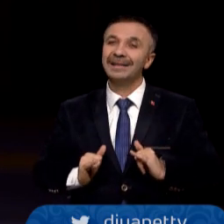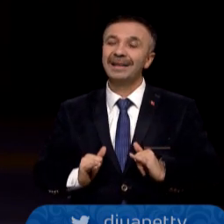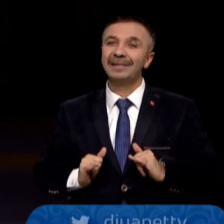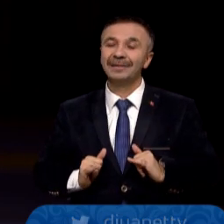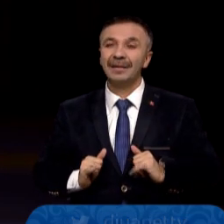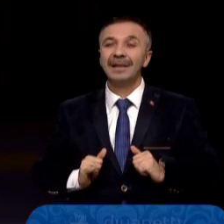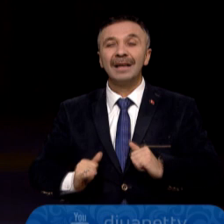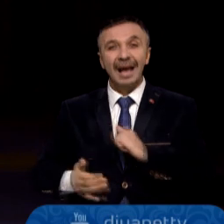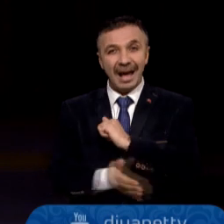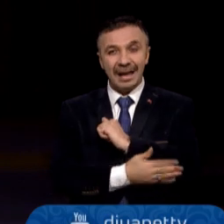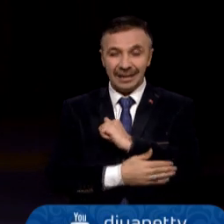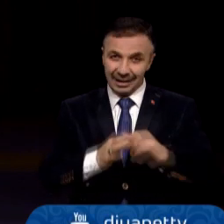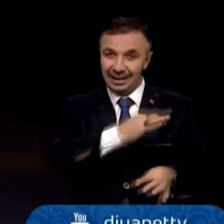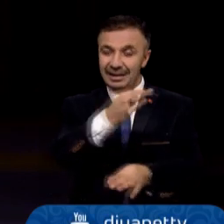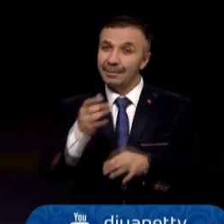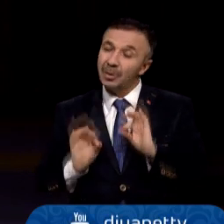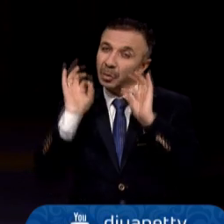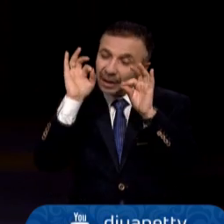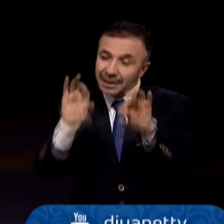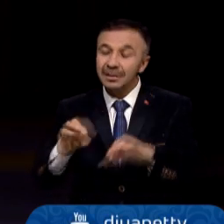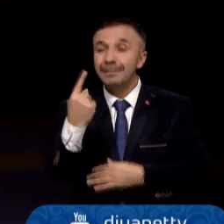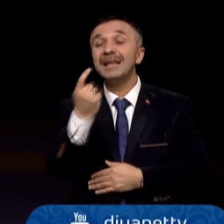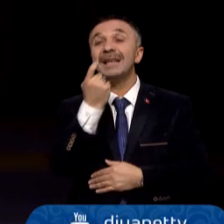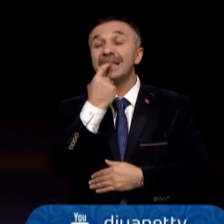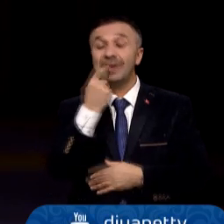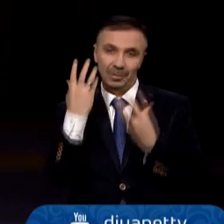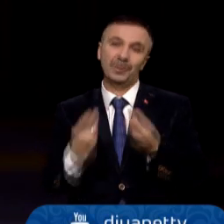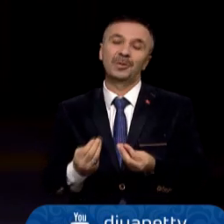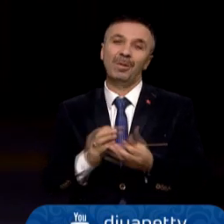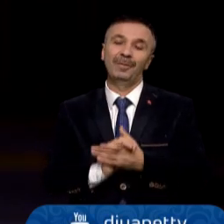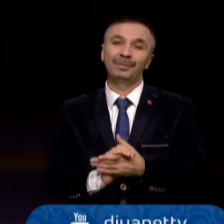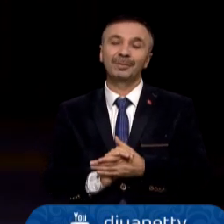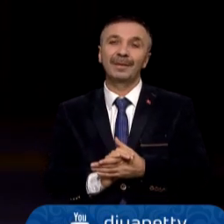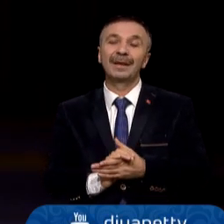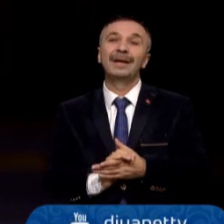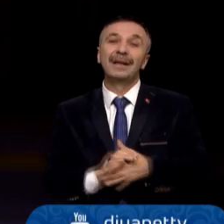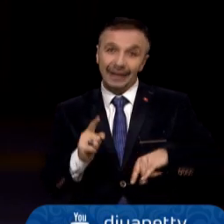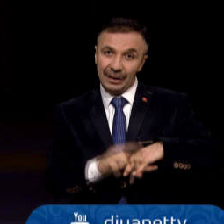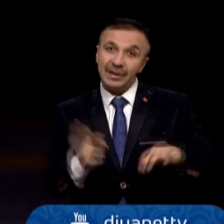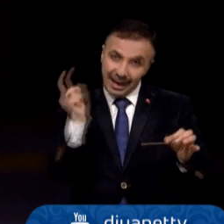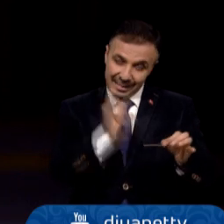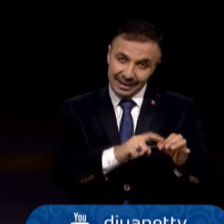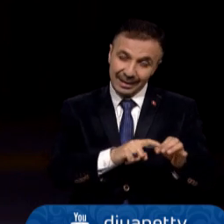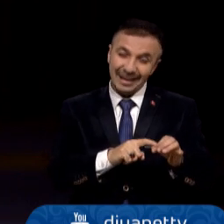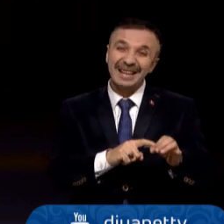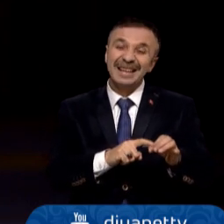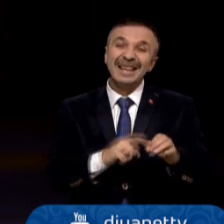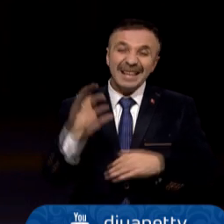rahata Ensar kardeşlerimize ulaştığımız bir yıldır hicret